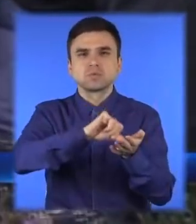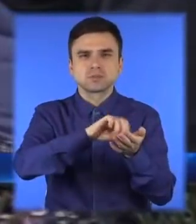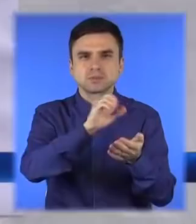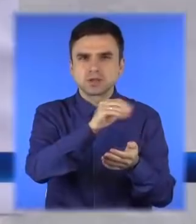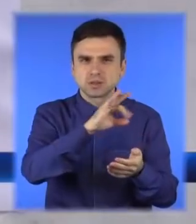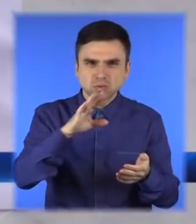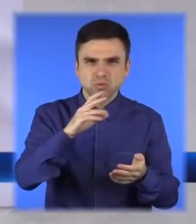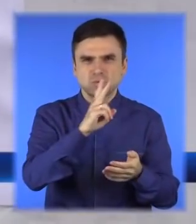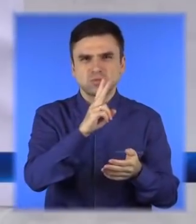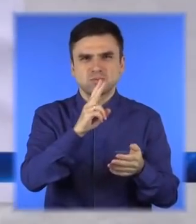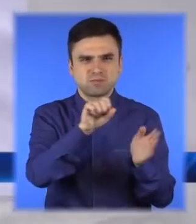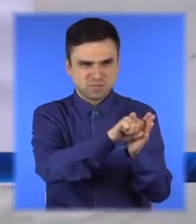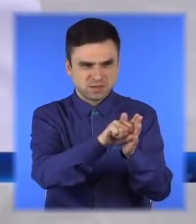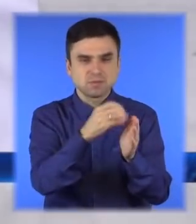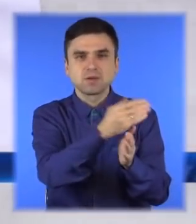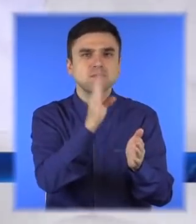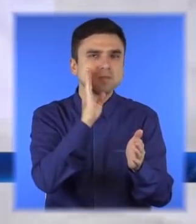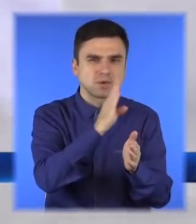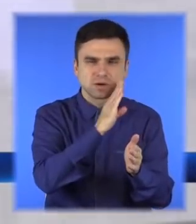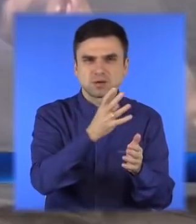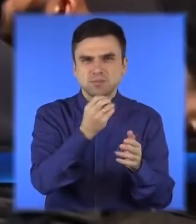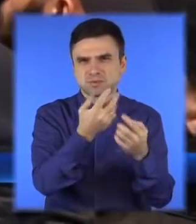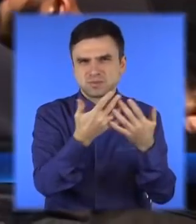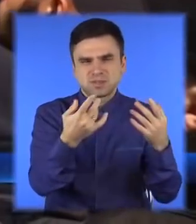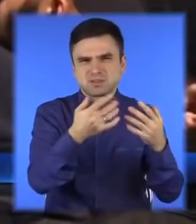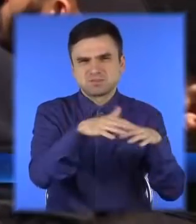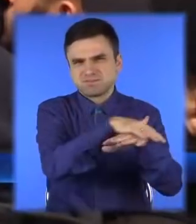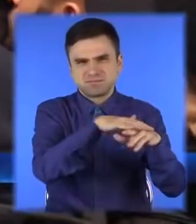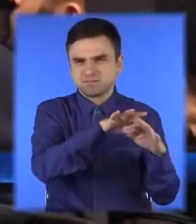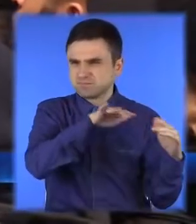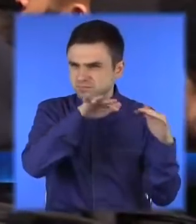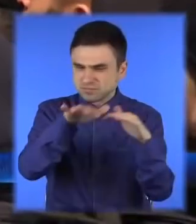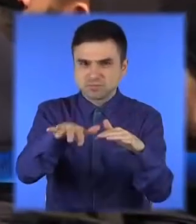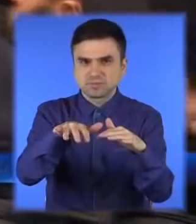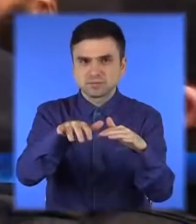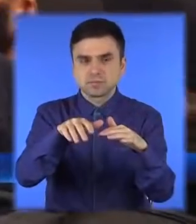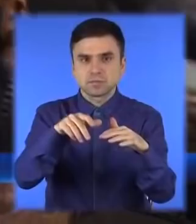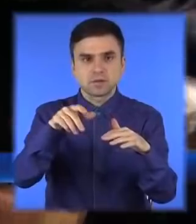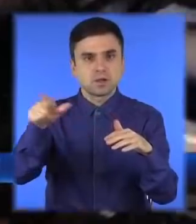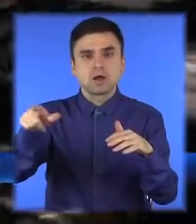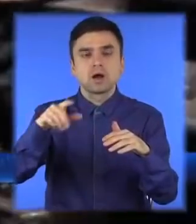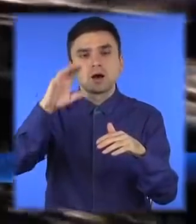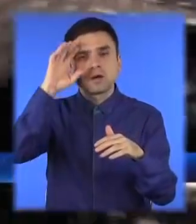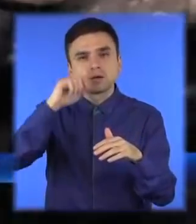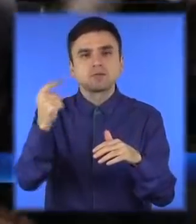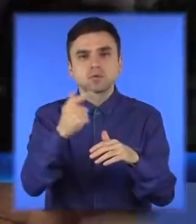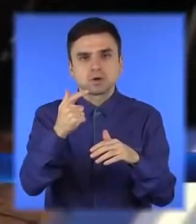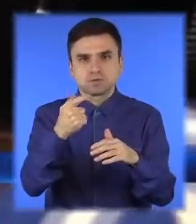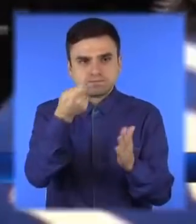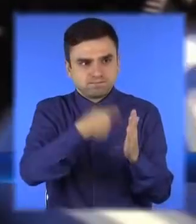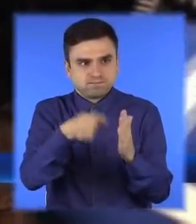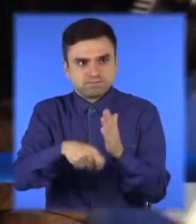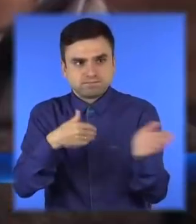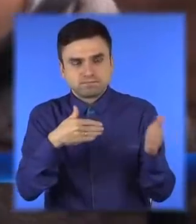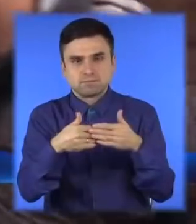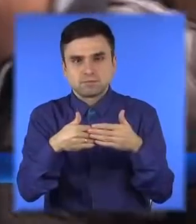громадських організацій. В газовій компанії Фірташа спілкуватися відмовляються. Натовп виламує двері, але зайти вдається